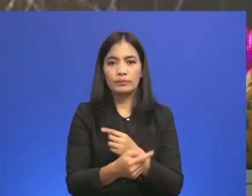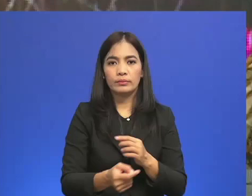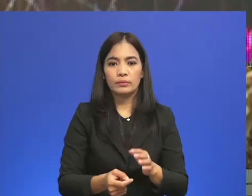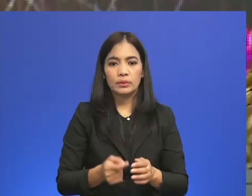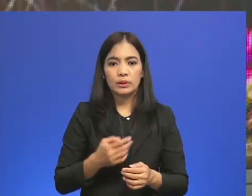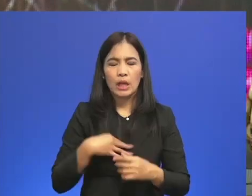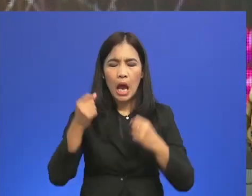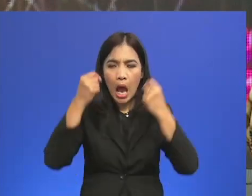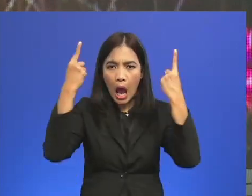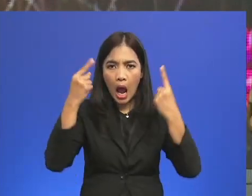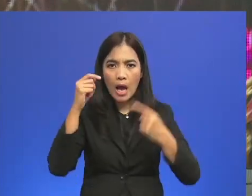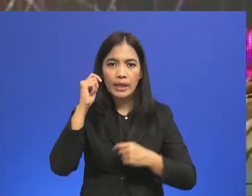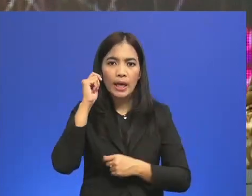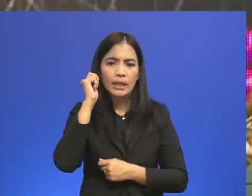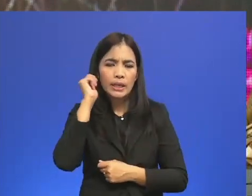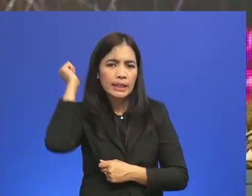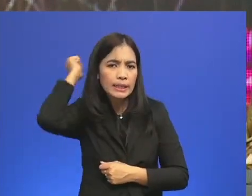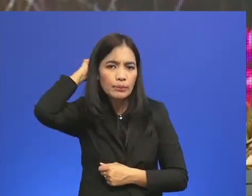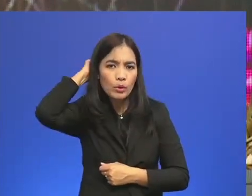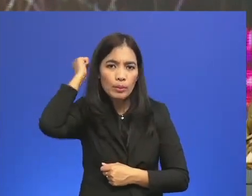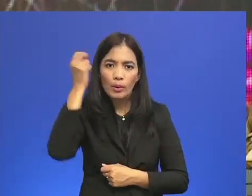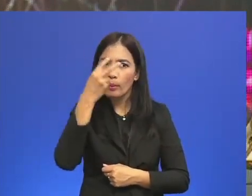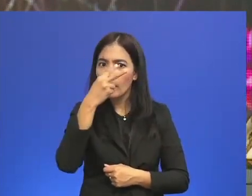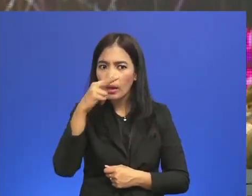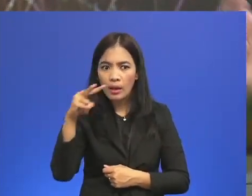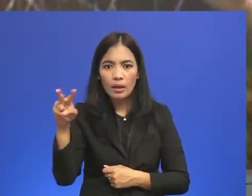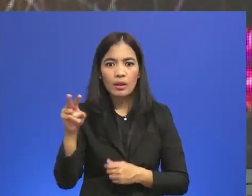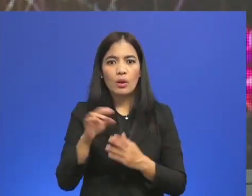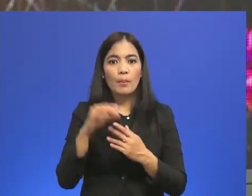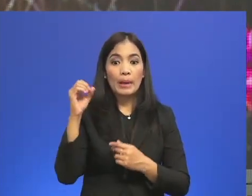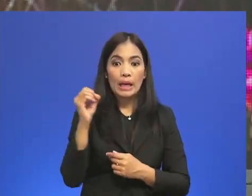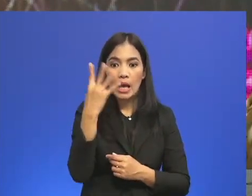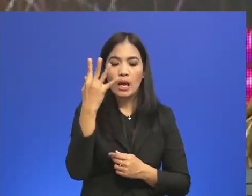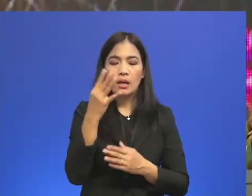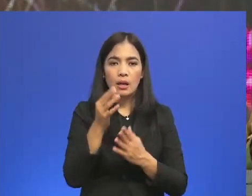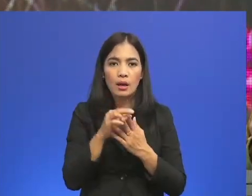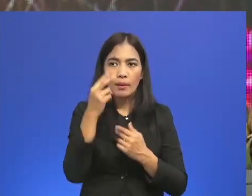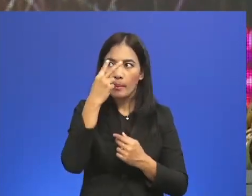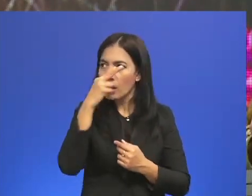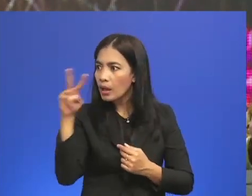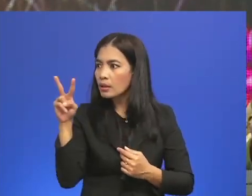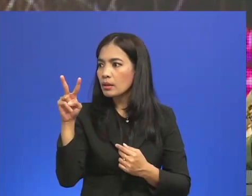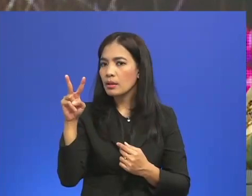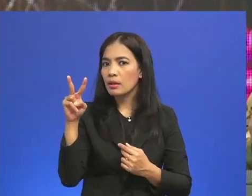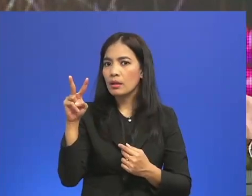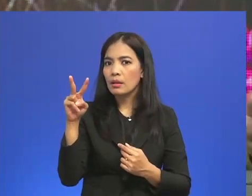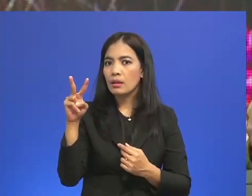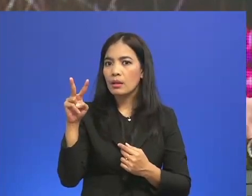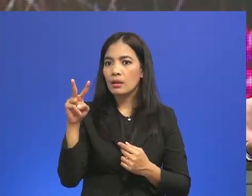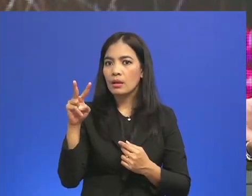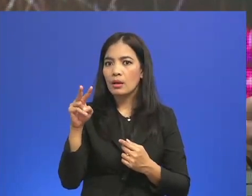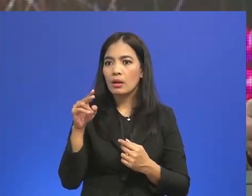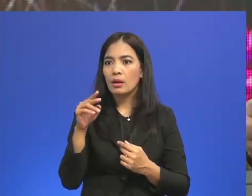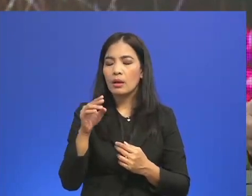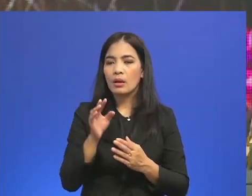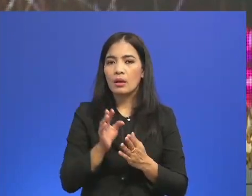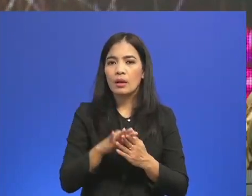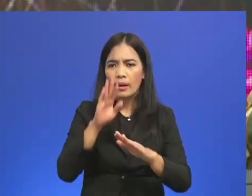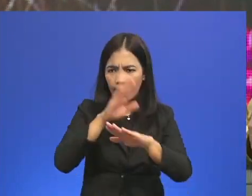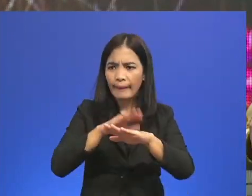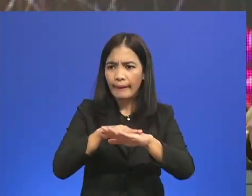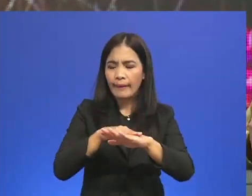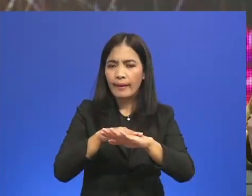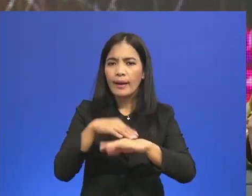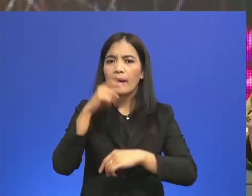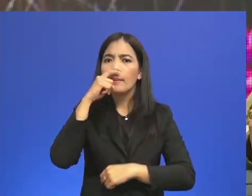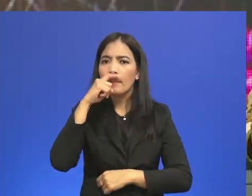Heran loh, ada ibu-ibu bisa memperhatikan berlian itu. Dia berbalik. Lalu berkata, "Sir, let me see